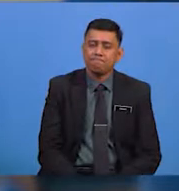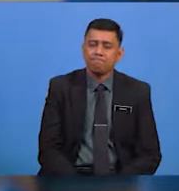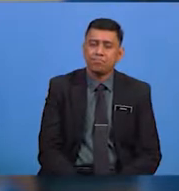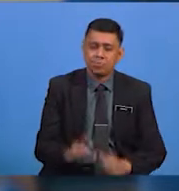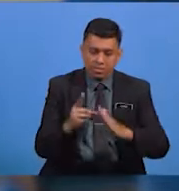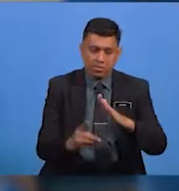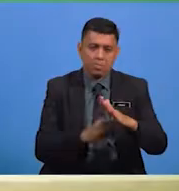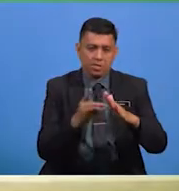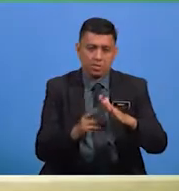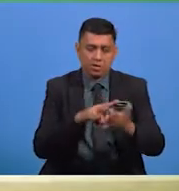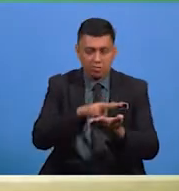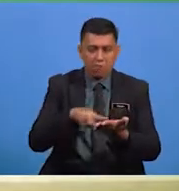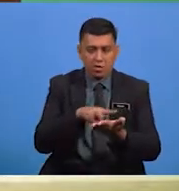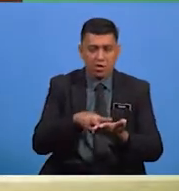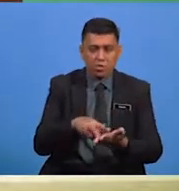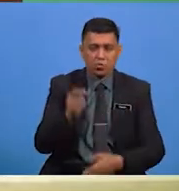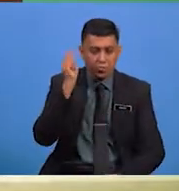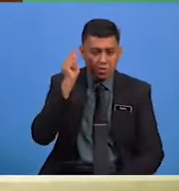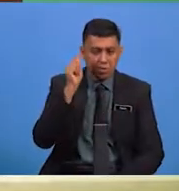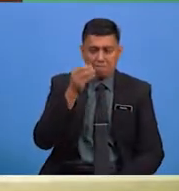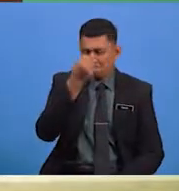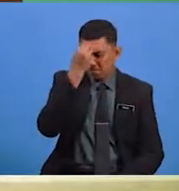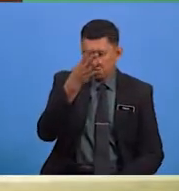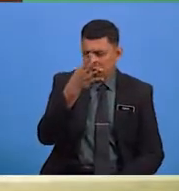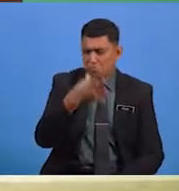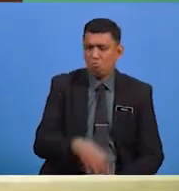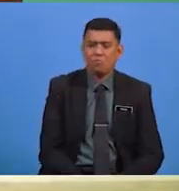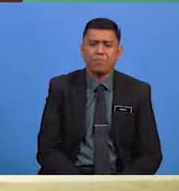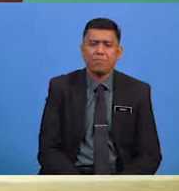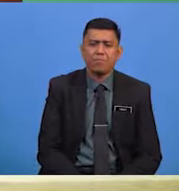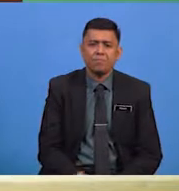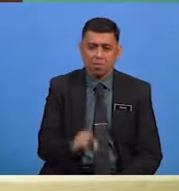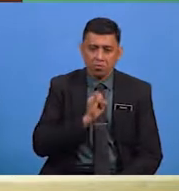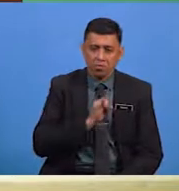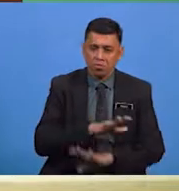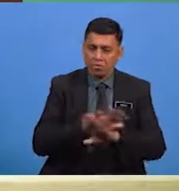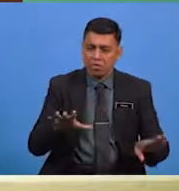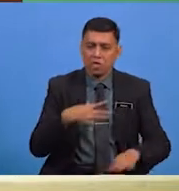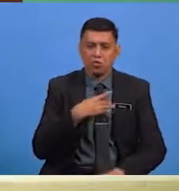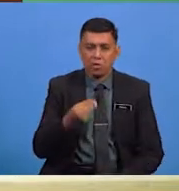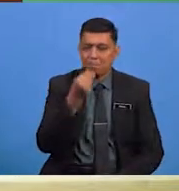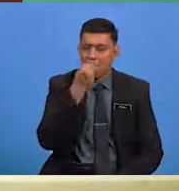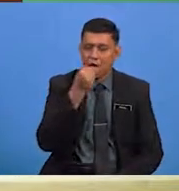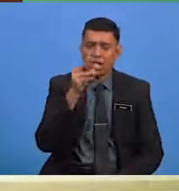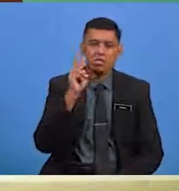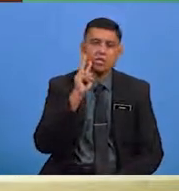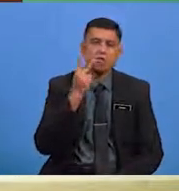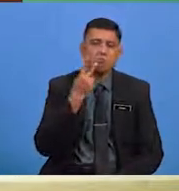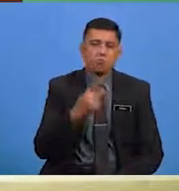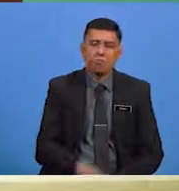Berdasarkan video tersebut, Arif menyatakan, "Saya tidak suka makan